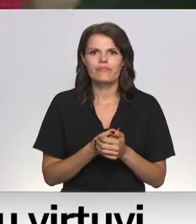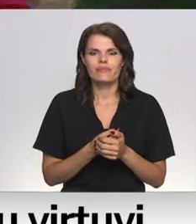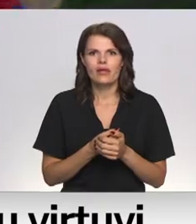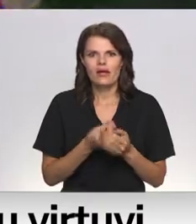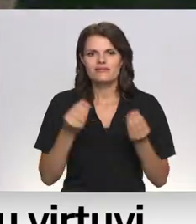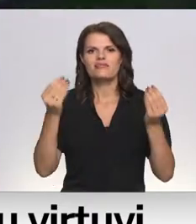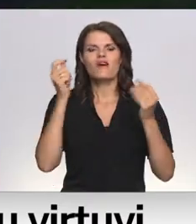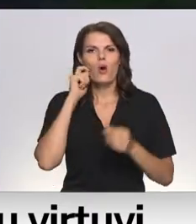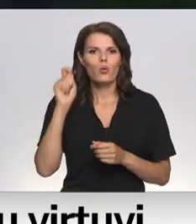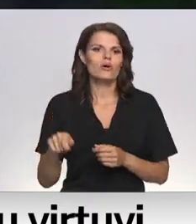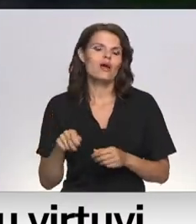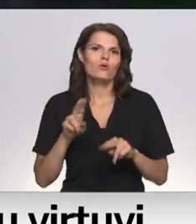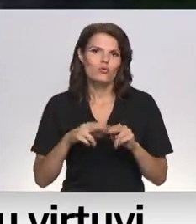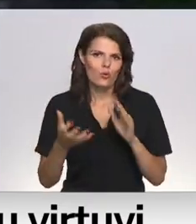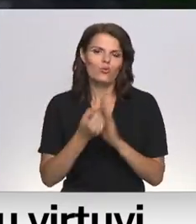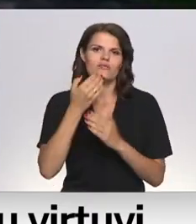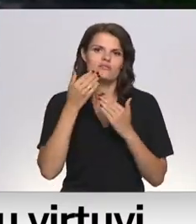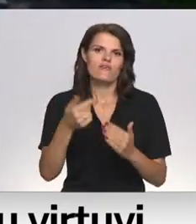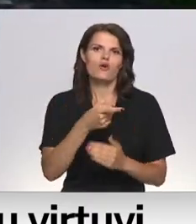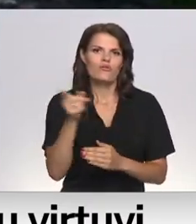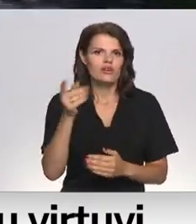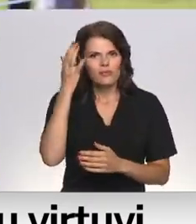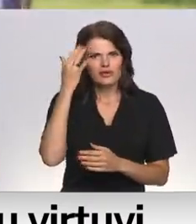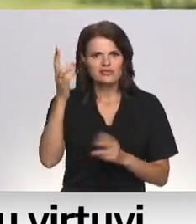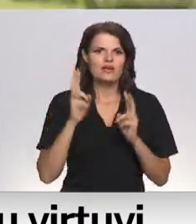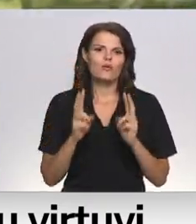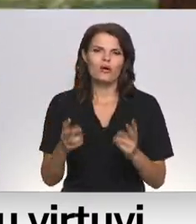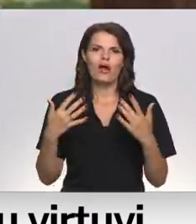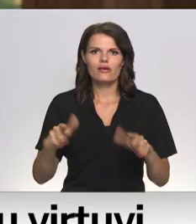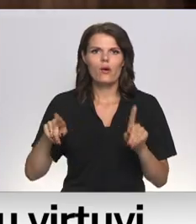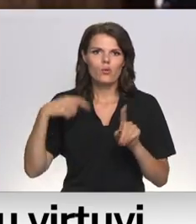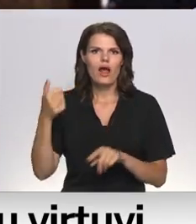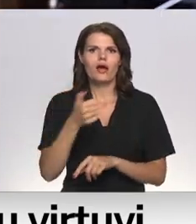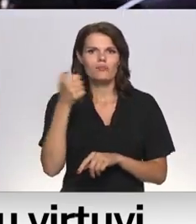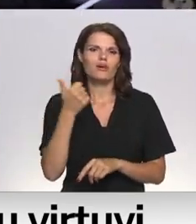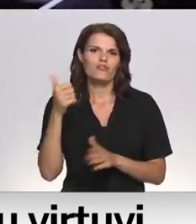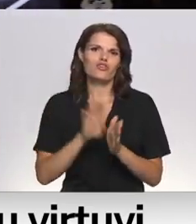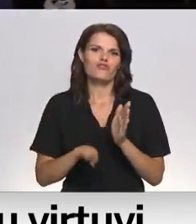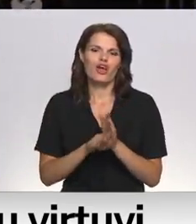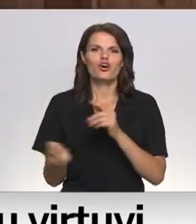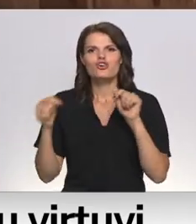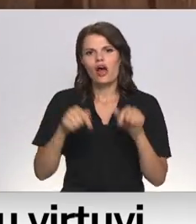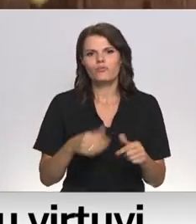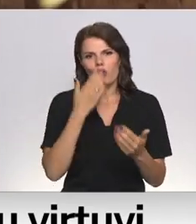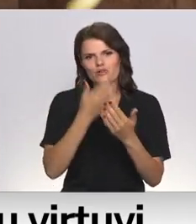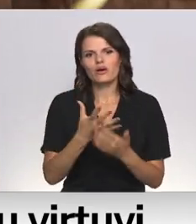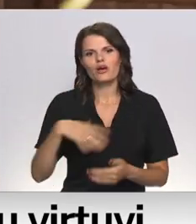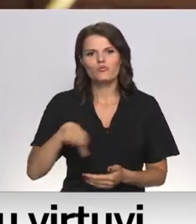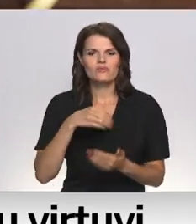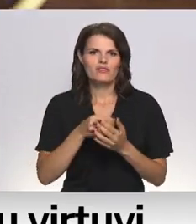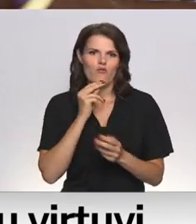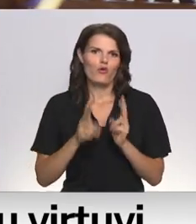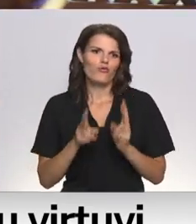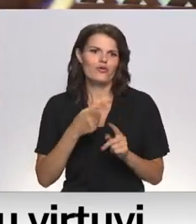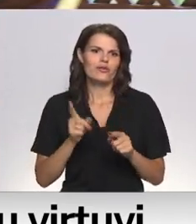Slavu Ukrainai un uzvaru viņai, un es ceru, ka jau nākamgad viņi vienkārši atbrauks mums parādīt savu virtuvi, tā dēļ, ka